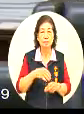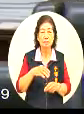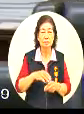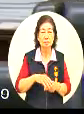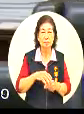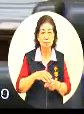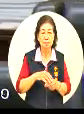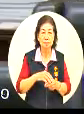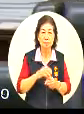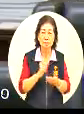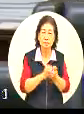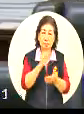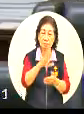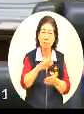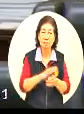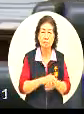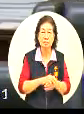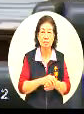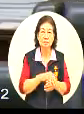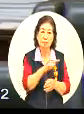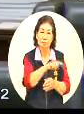家都